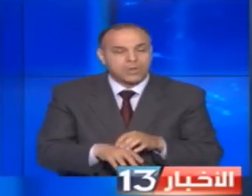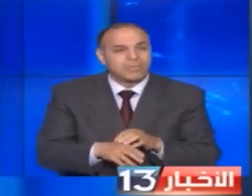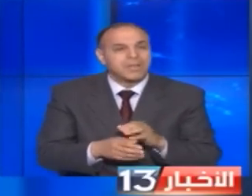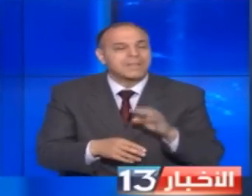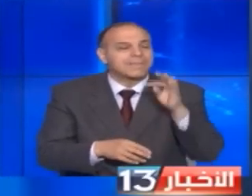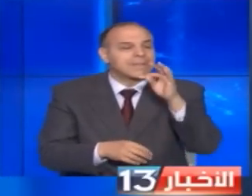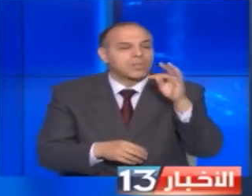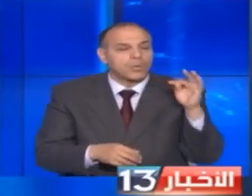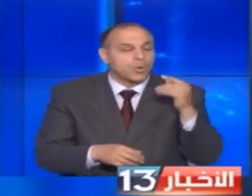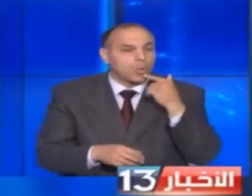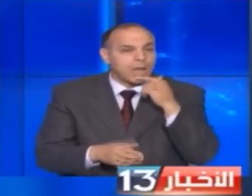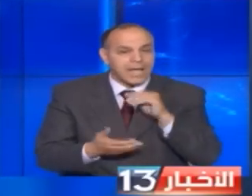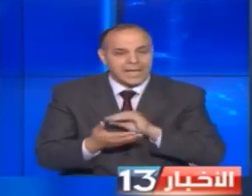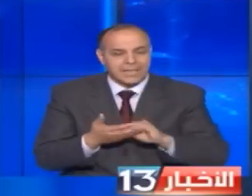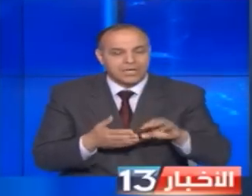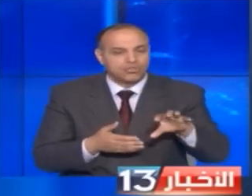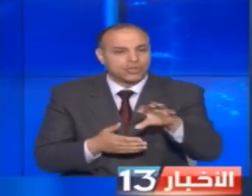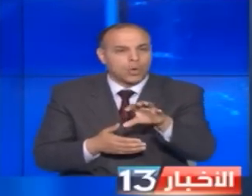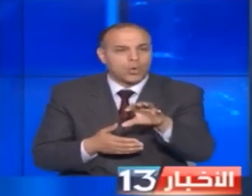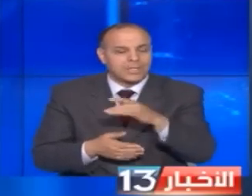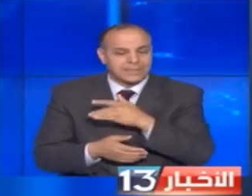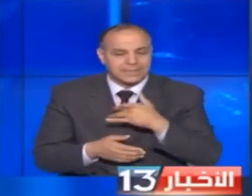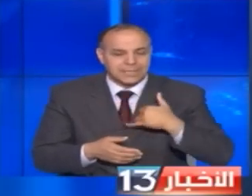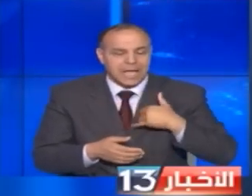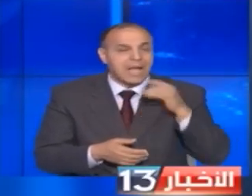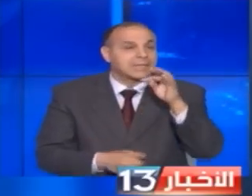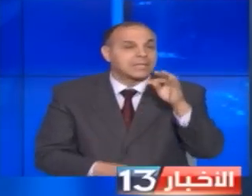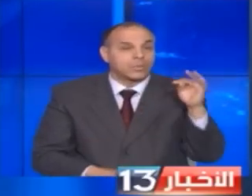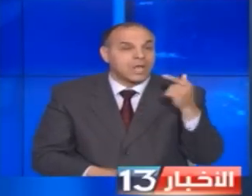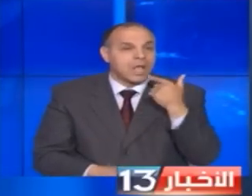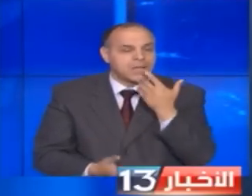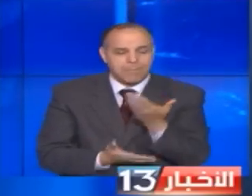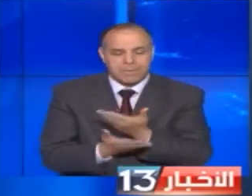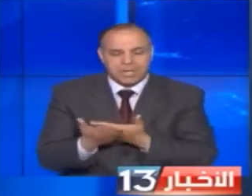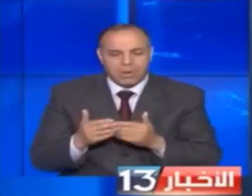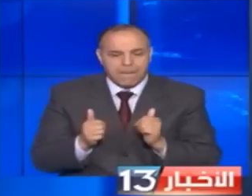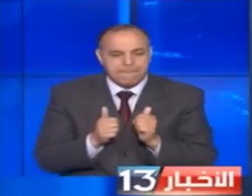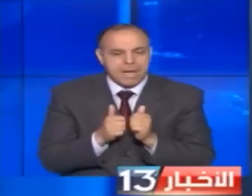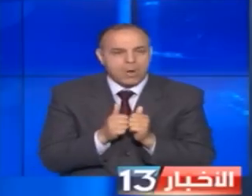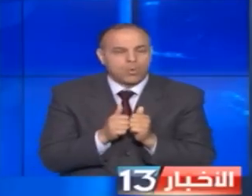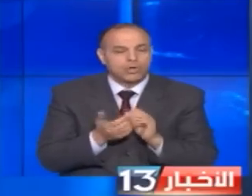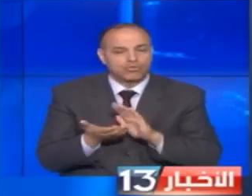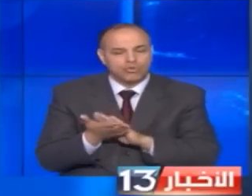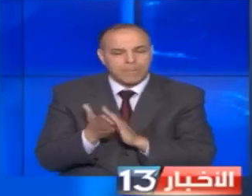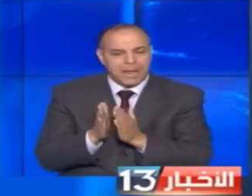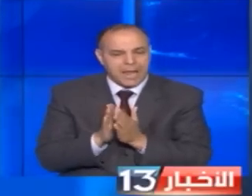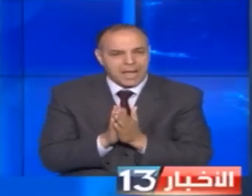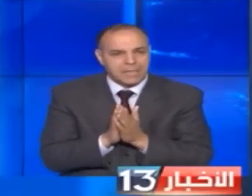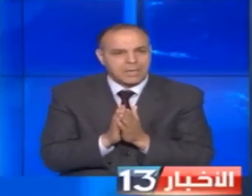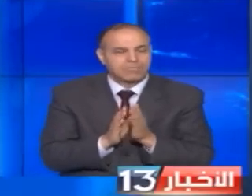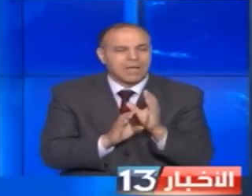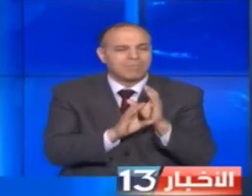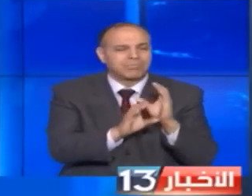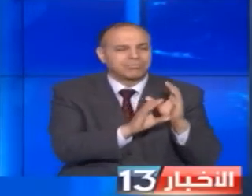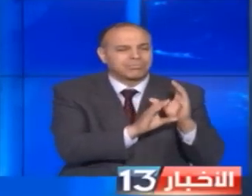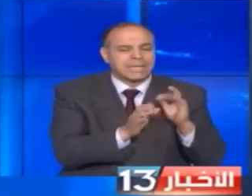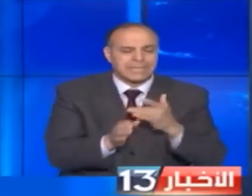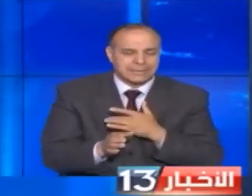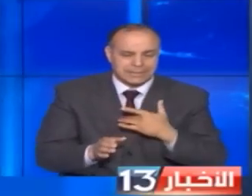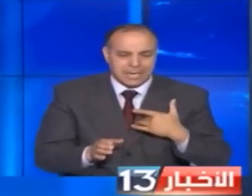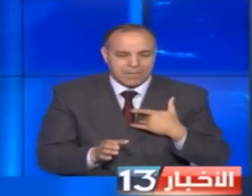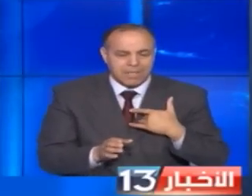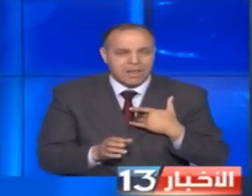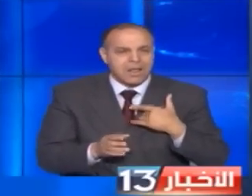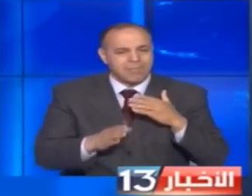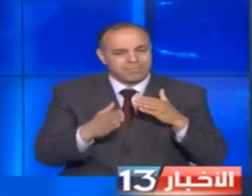الحدوديه نظمت الاداره الجهويه للصحه بتطاوين بالتعاون مع عدد من الجمعيات قافله صحيه في مسعى